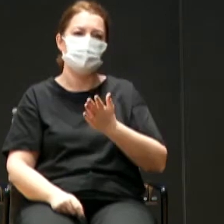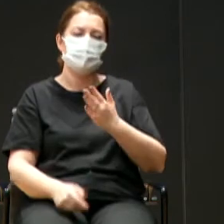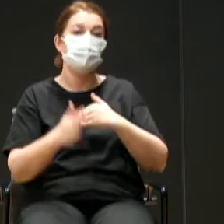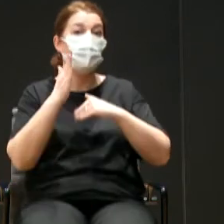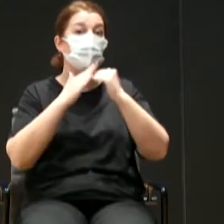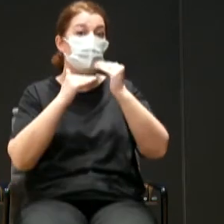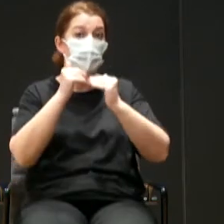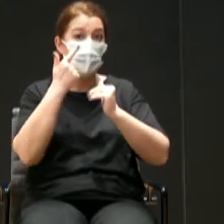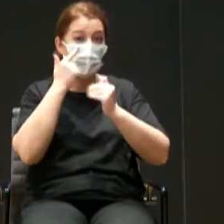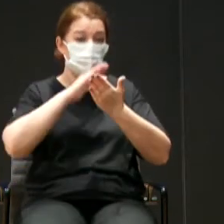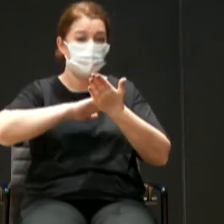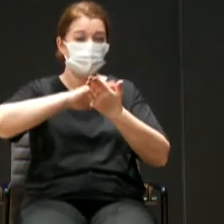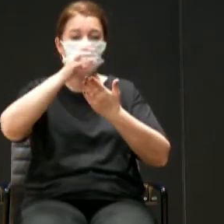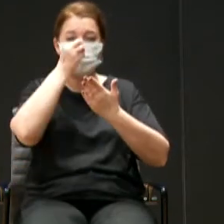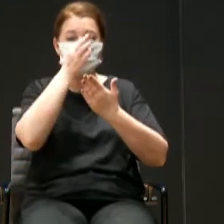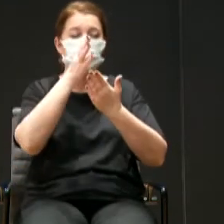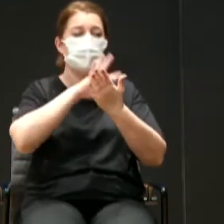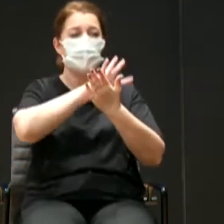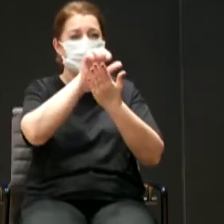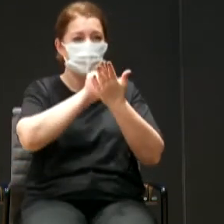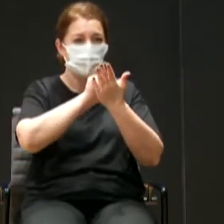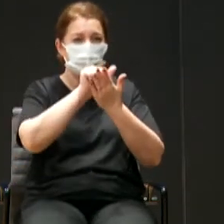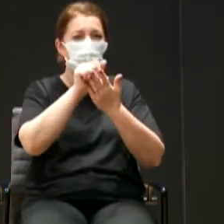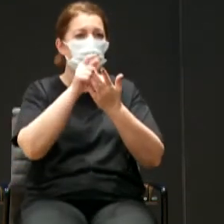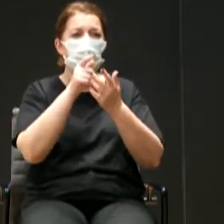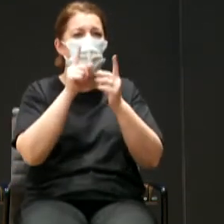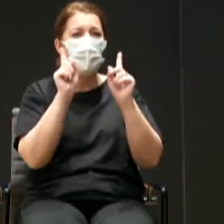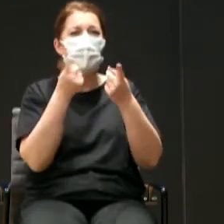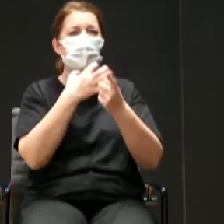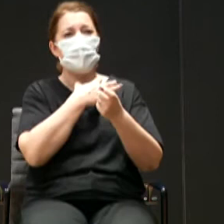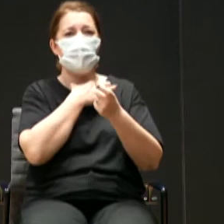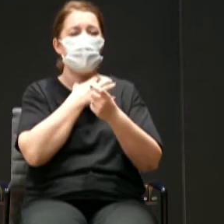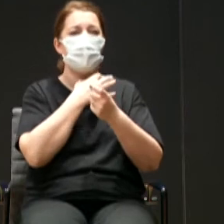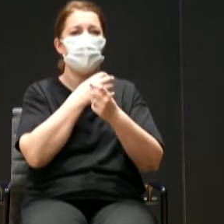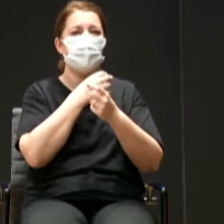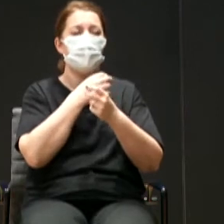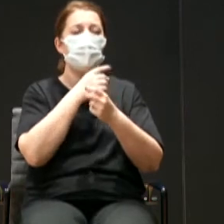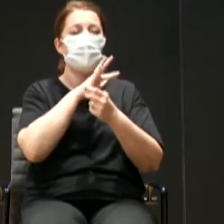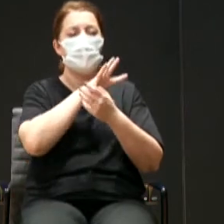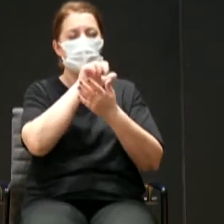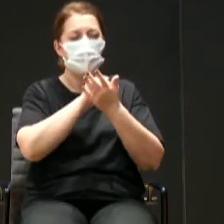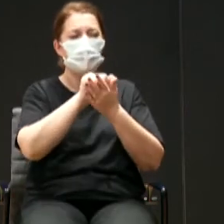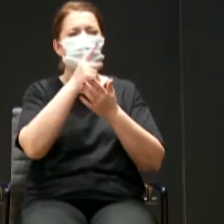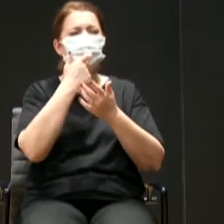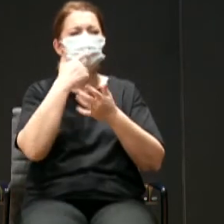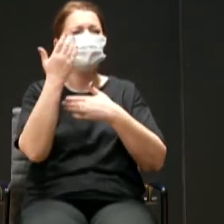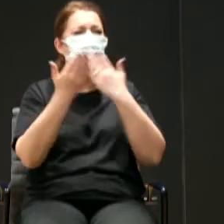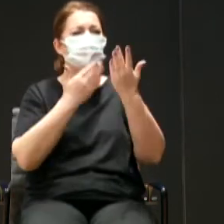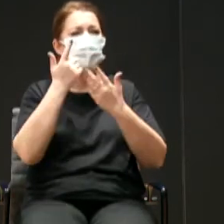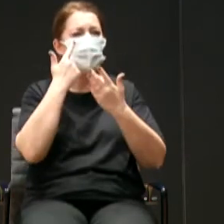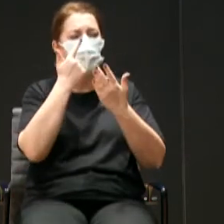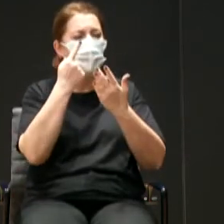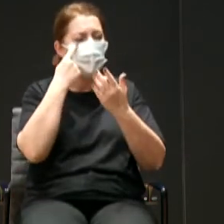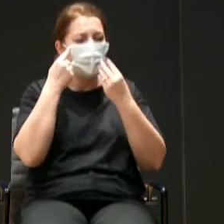Duvar peyzajları tamamı kullanılmaz hale geldiği için kaldırılıyor. Tamamı. Yani uzun yıllardır orada altlıkları